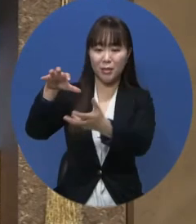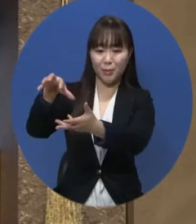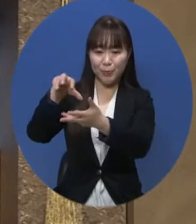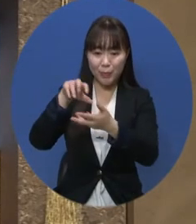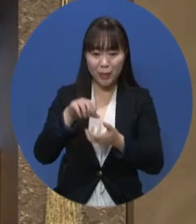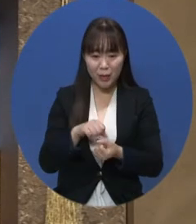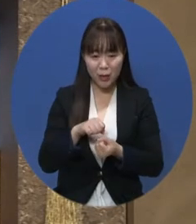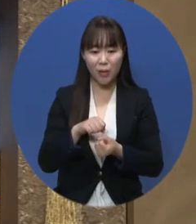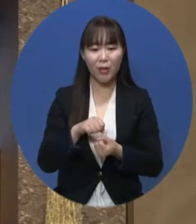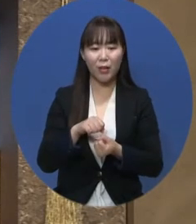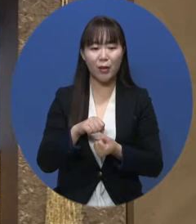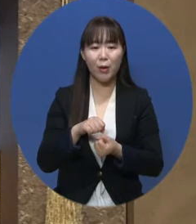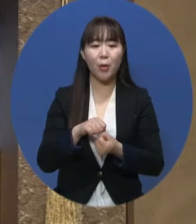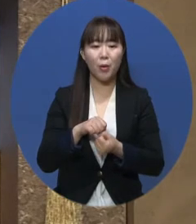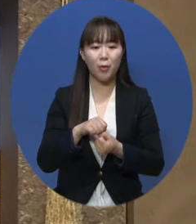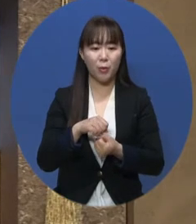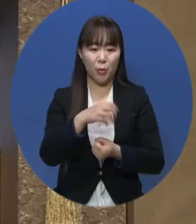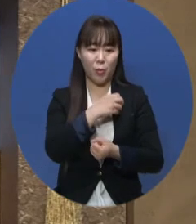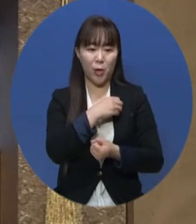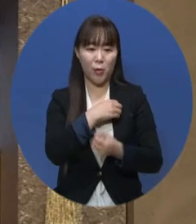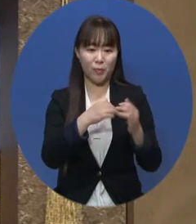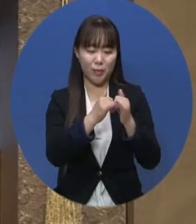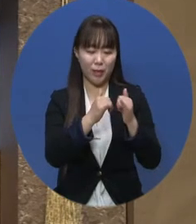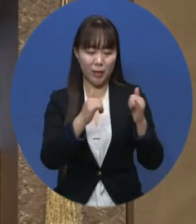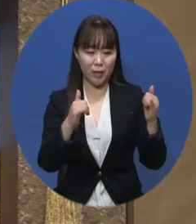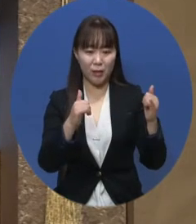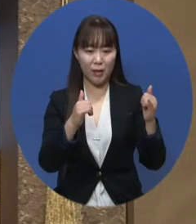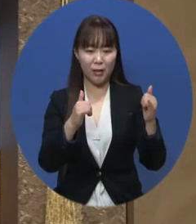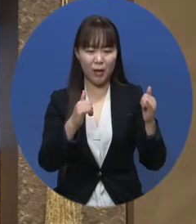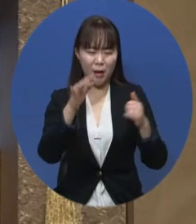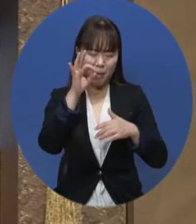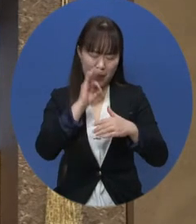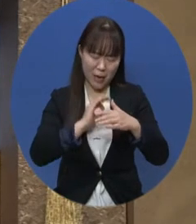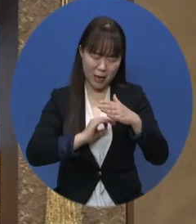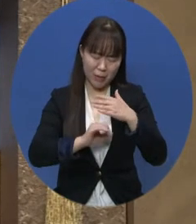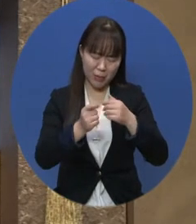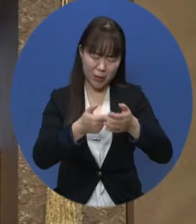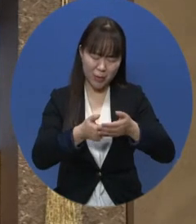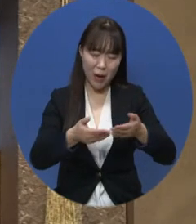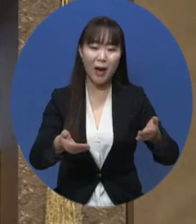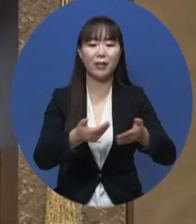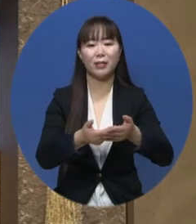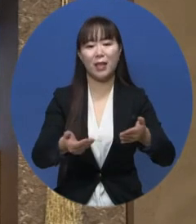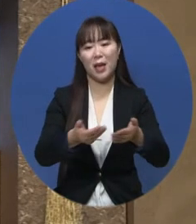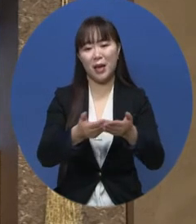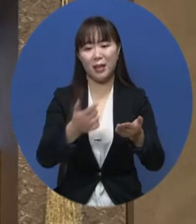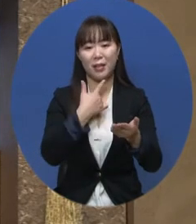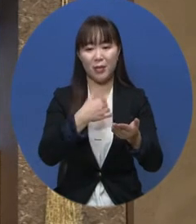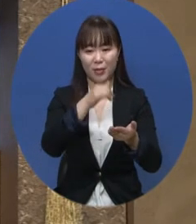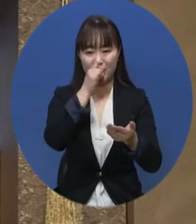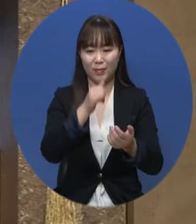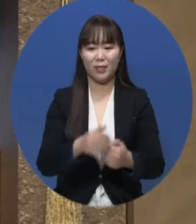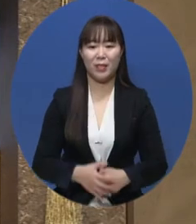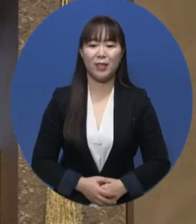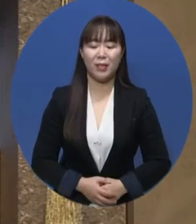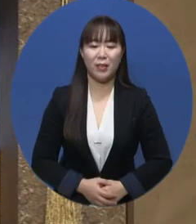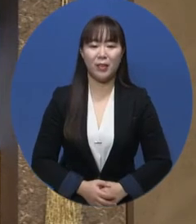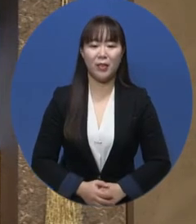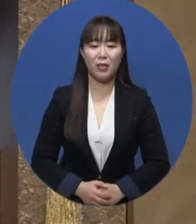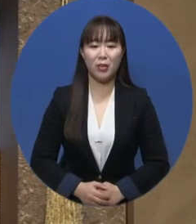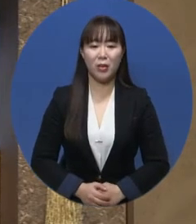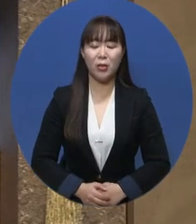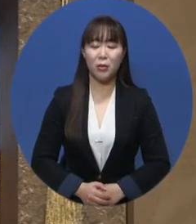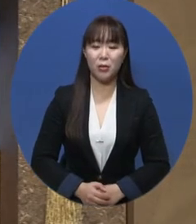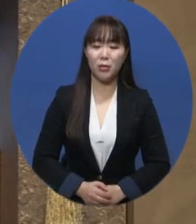해서 네. 직접 회원사한테 그 밤을 새면서 나눠줬던 그런 일도 있었습니다. 예. 그래서